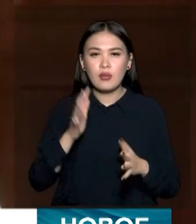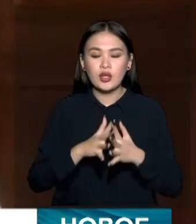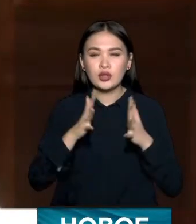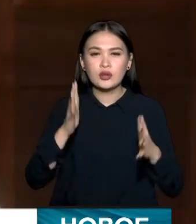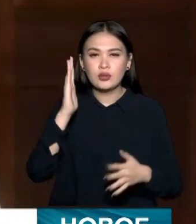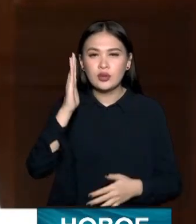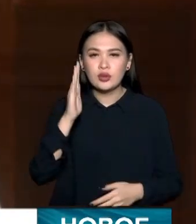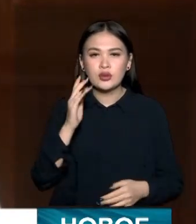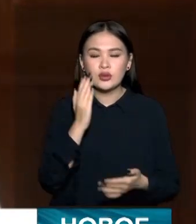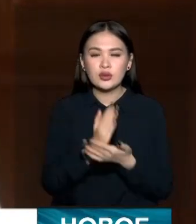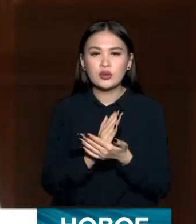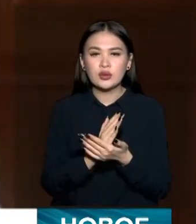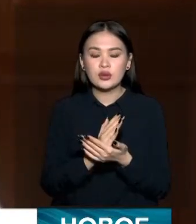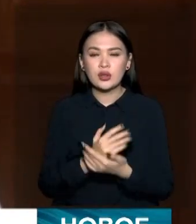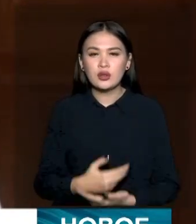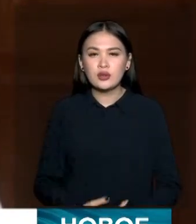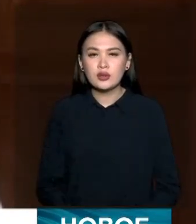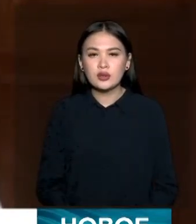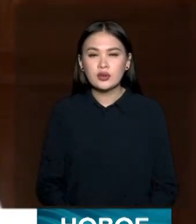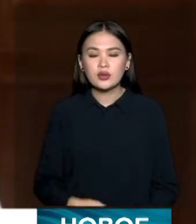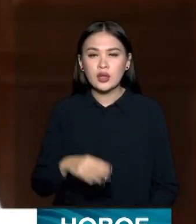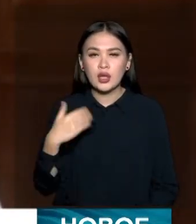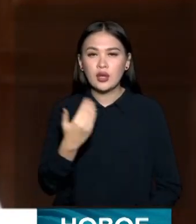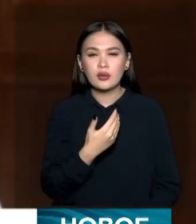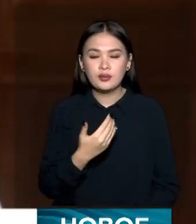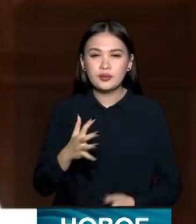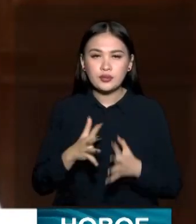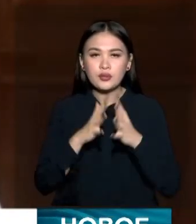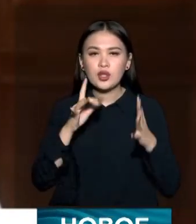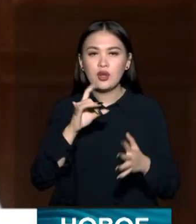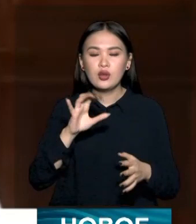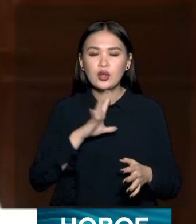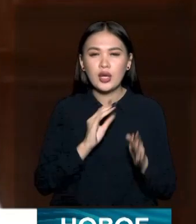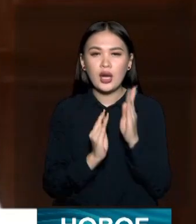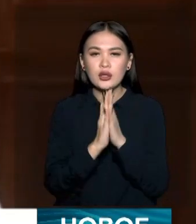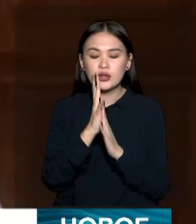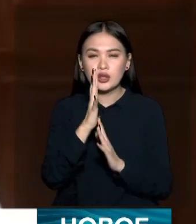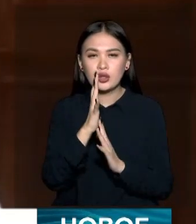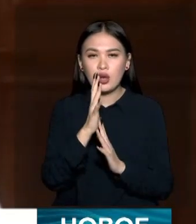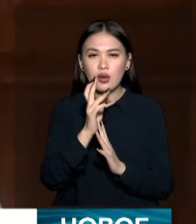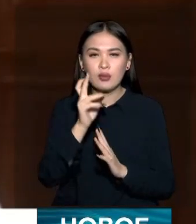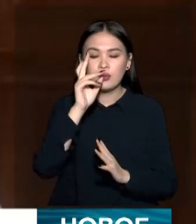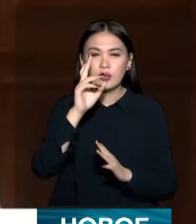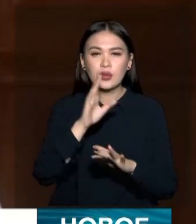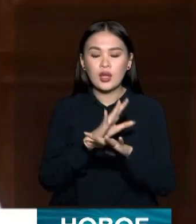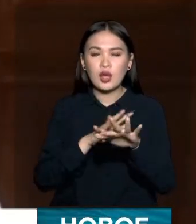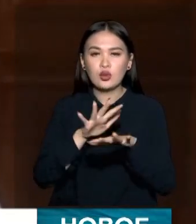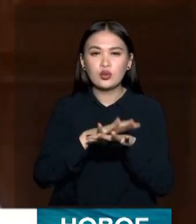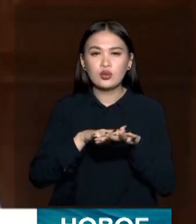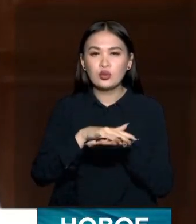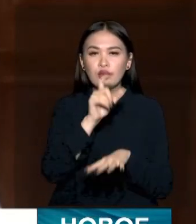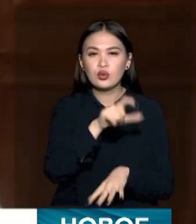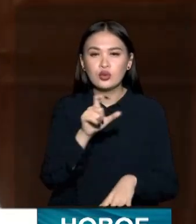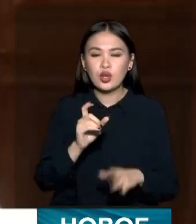потенциалами, область останется. Ну и большую роль будет играть растущее благосостояние людей, соответственно, будет